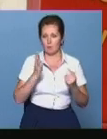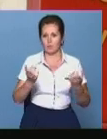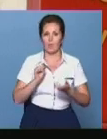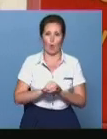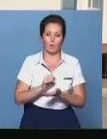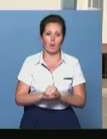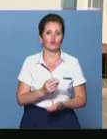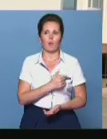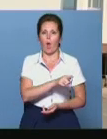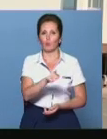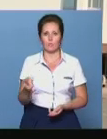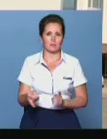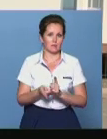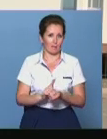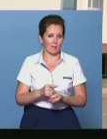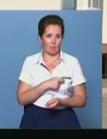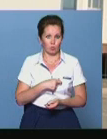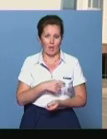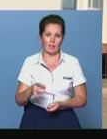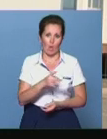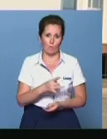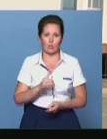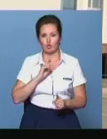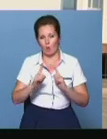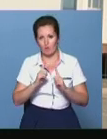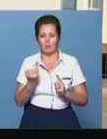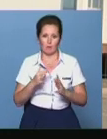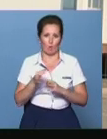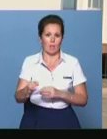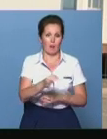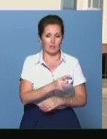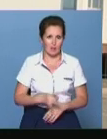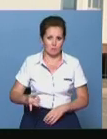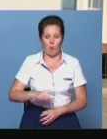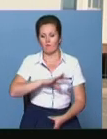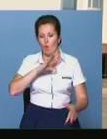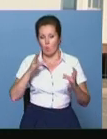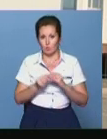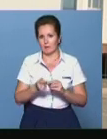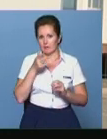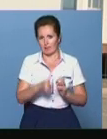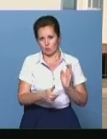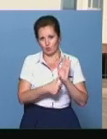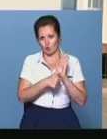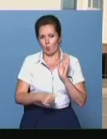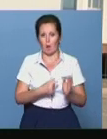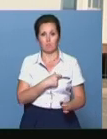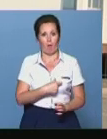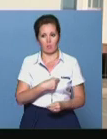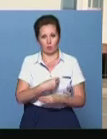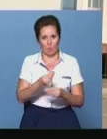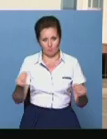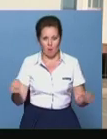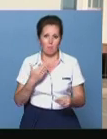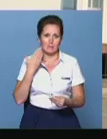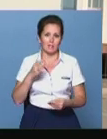стать депутатами районных советов и поселений республики. В общей сложности там предстоит заместить 3600 мандатов. Последний срок